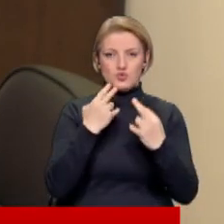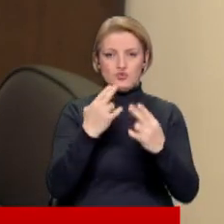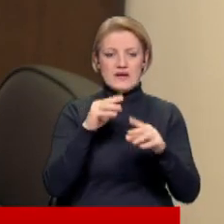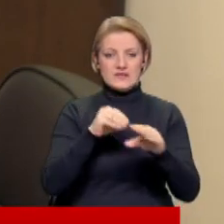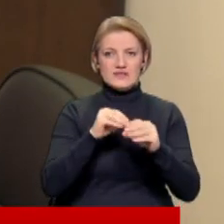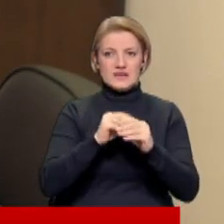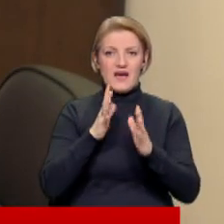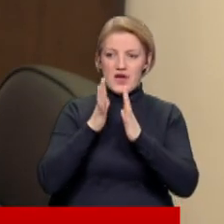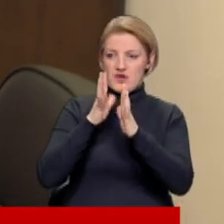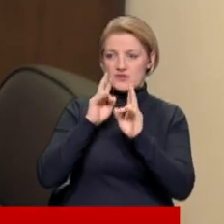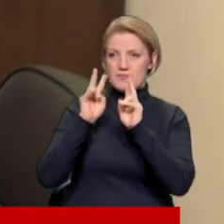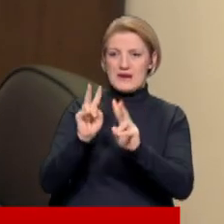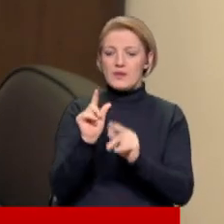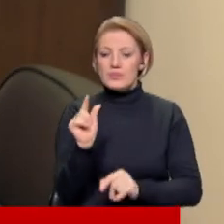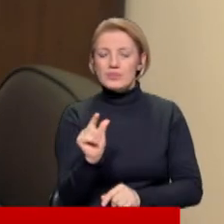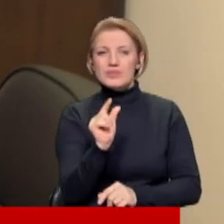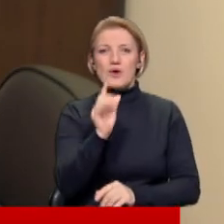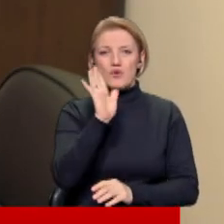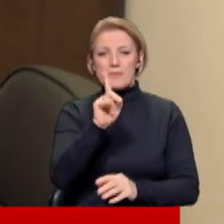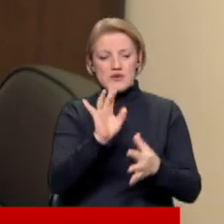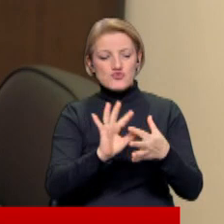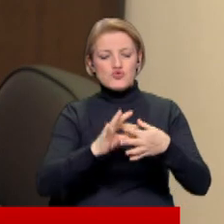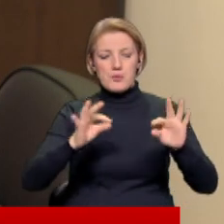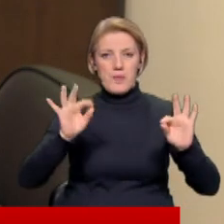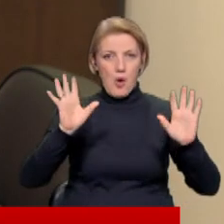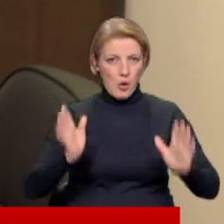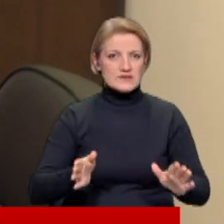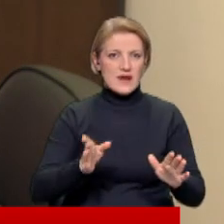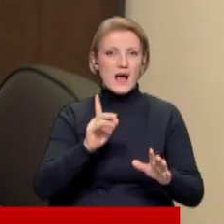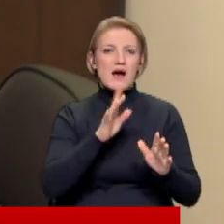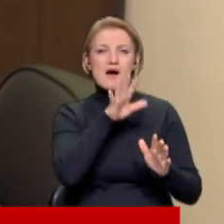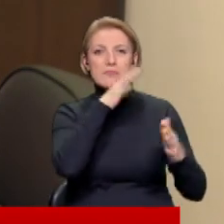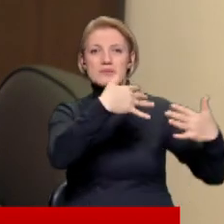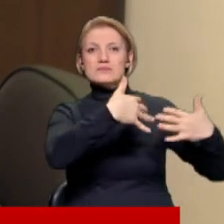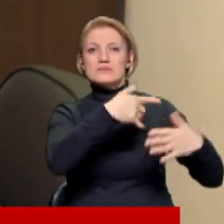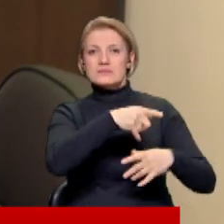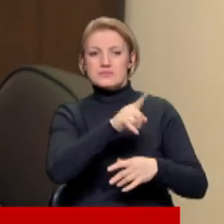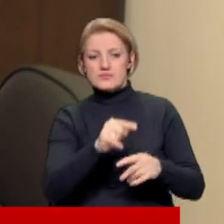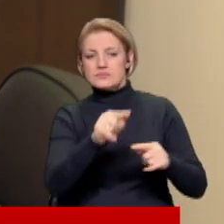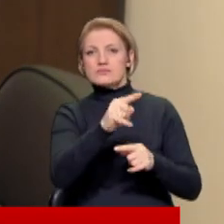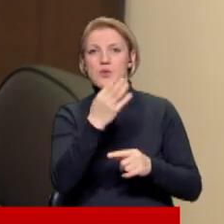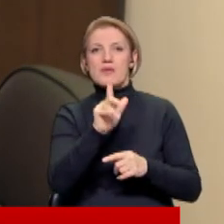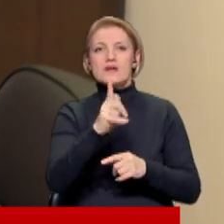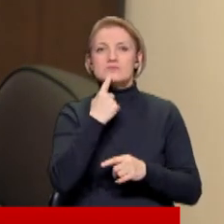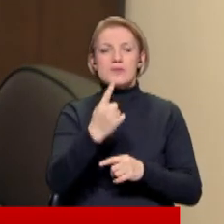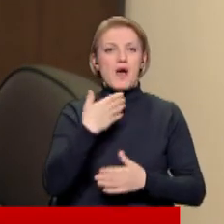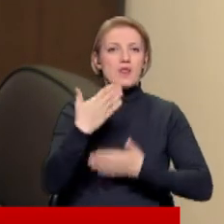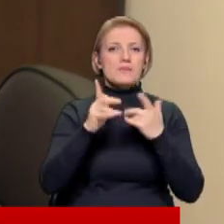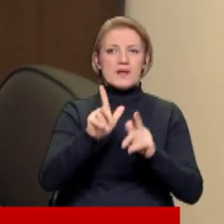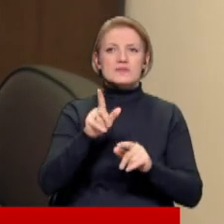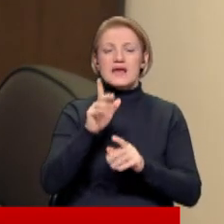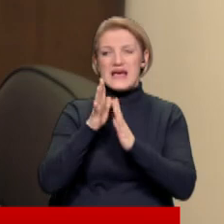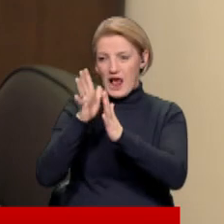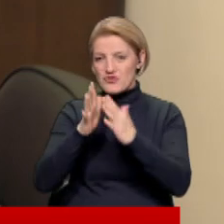ihracata bakarken kısık sesle de olsa bir cümle ile de olsa ithalatta şuraya çıktı demesi lazım ihracatta ithalat birlikte